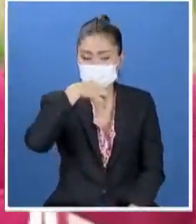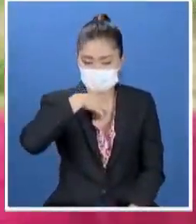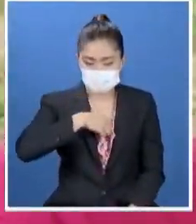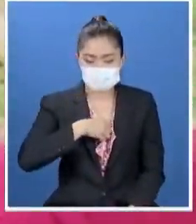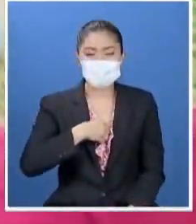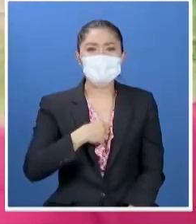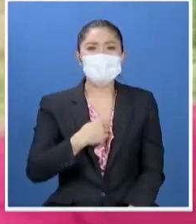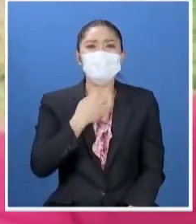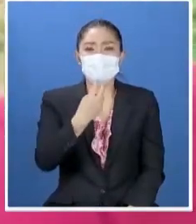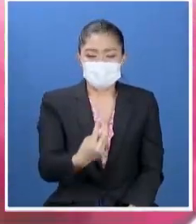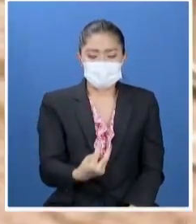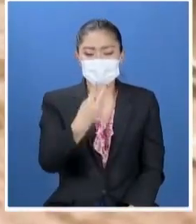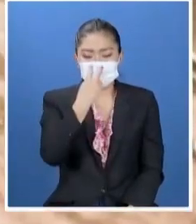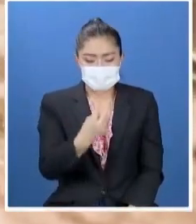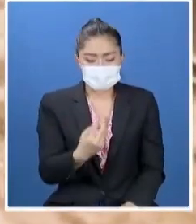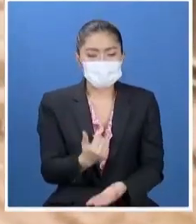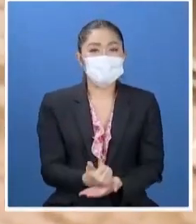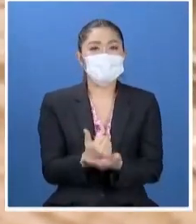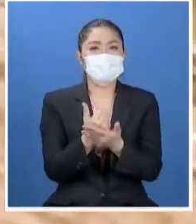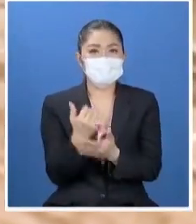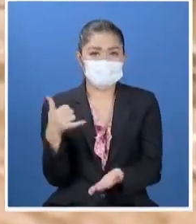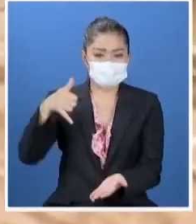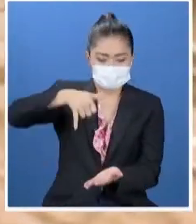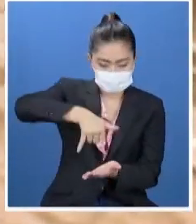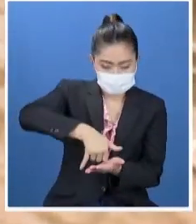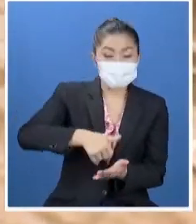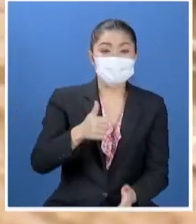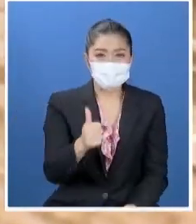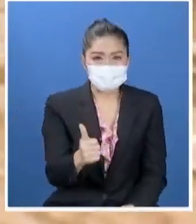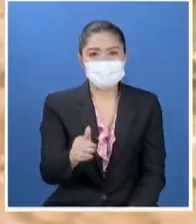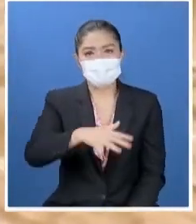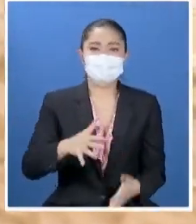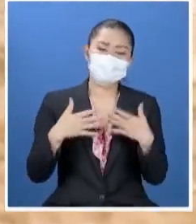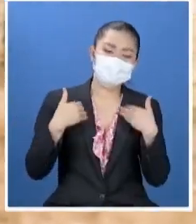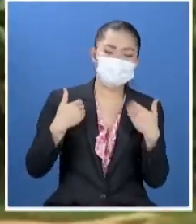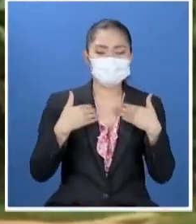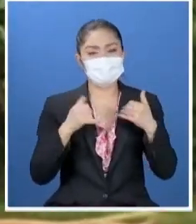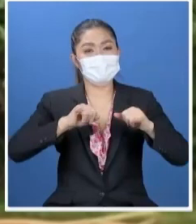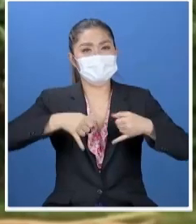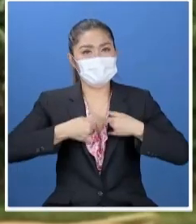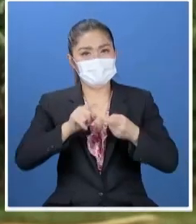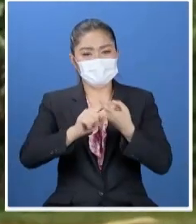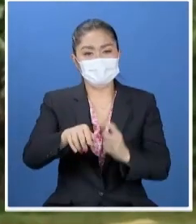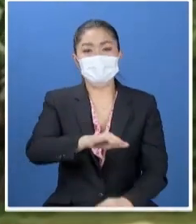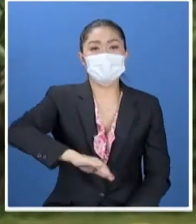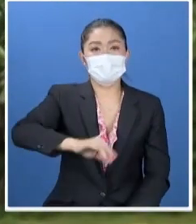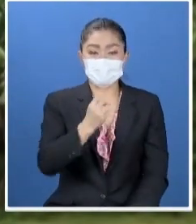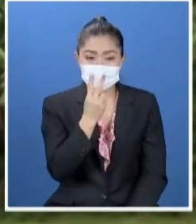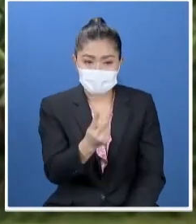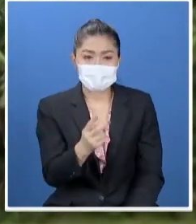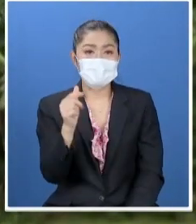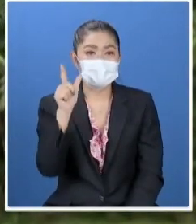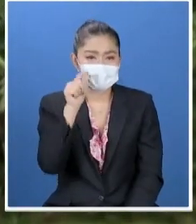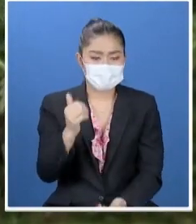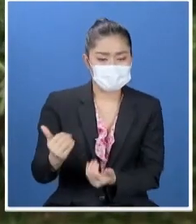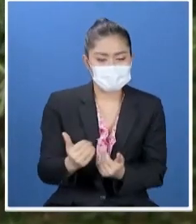พื่อกระตุ้นให้เขาได้หายใจนะคะแล้วก็ฟื้นขึ้นมาได้สำเร็จท่ามกลางความดีใจของเจ้าของและเพื่อนควานช้างที่เห็นว่าทั้งแม่